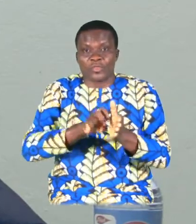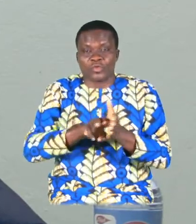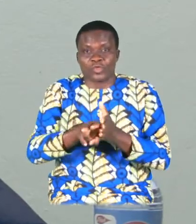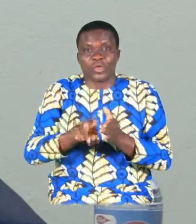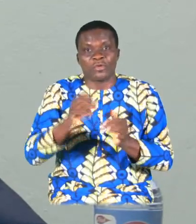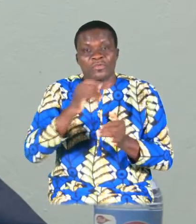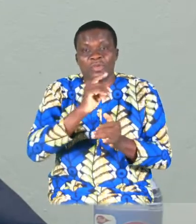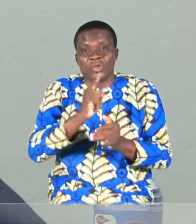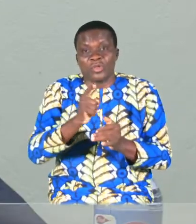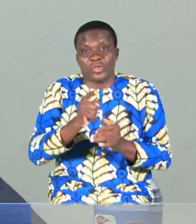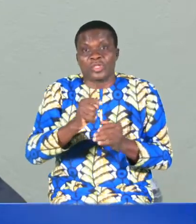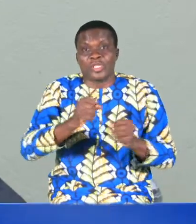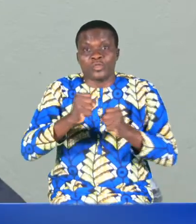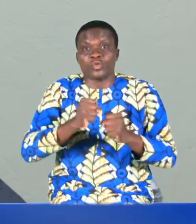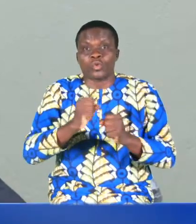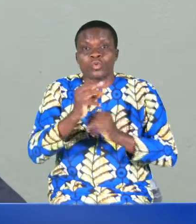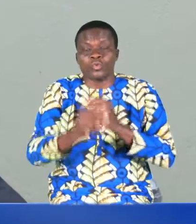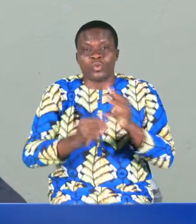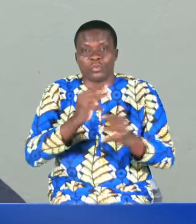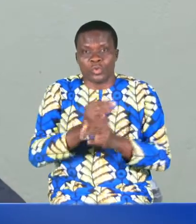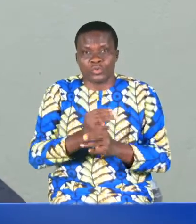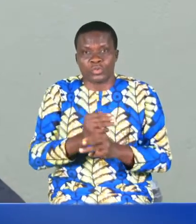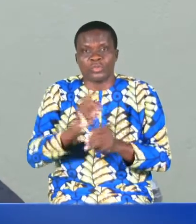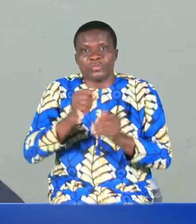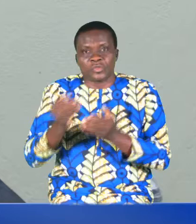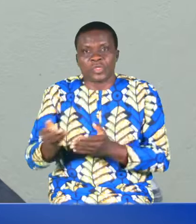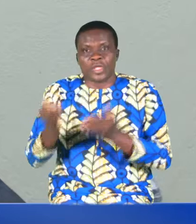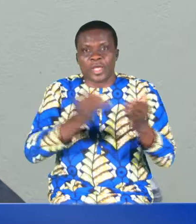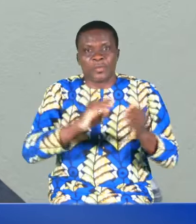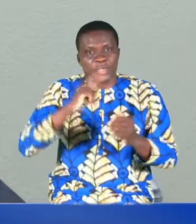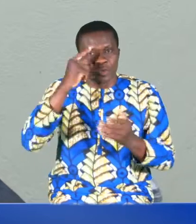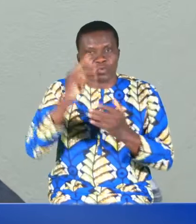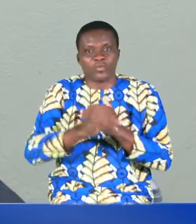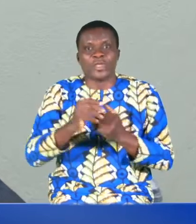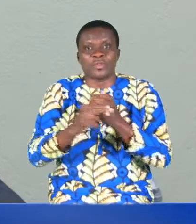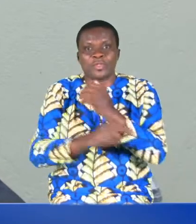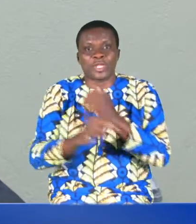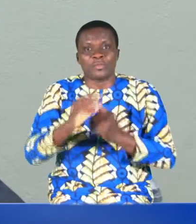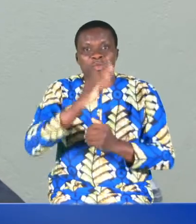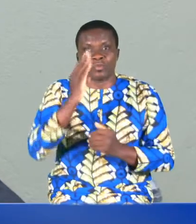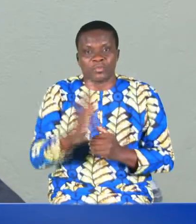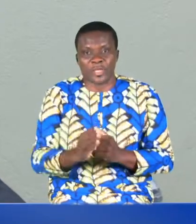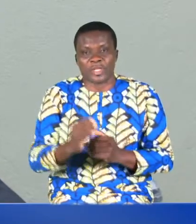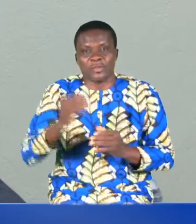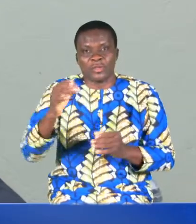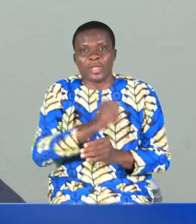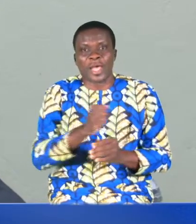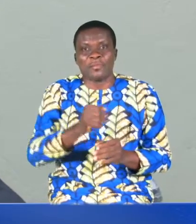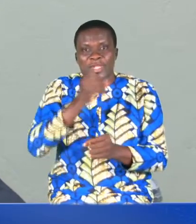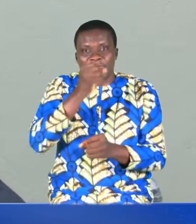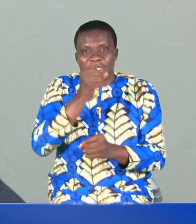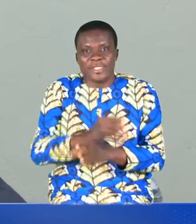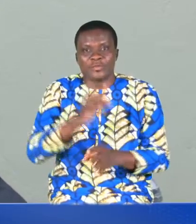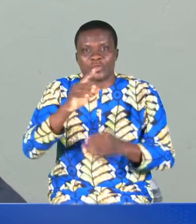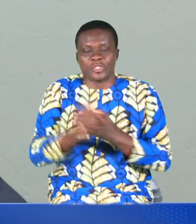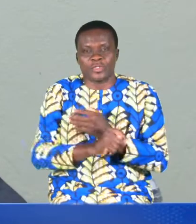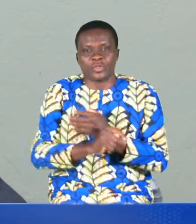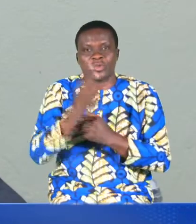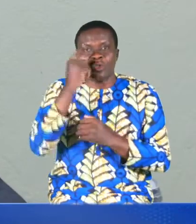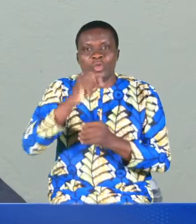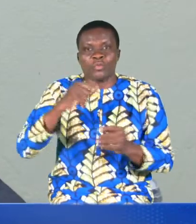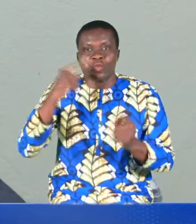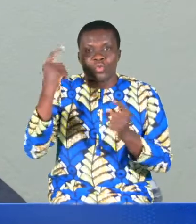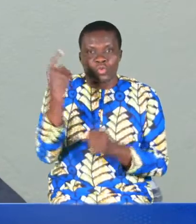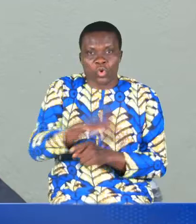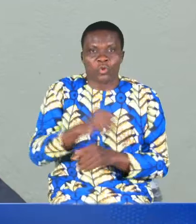qui secoue le monde a amené le gouvernement de la République du Bénin à prendre des dispositions pour